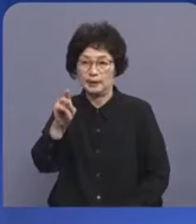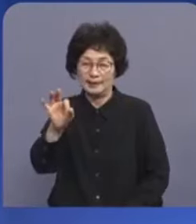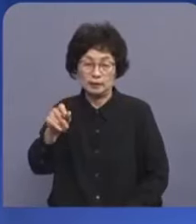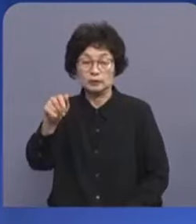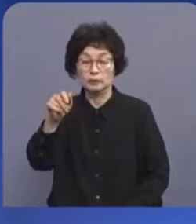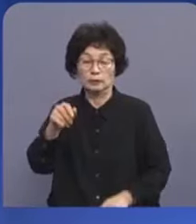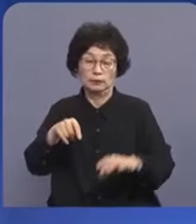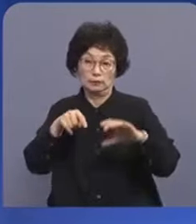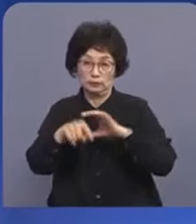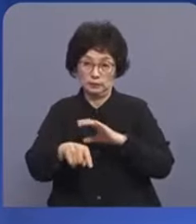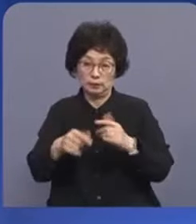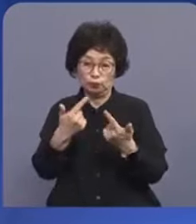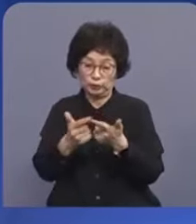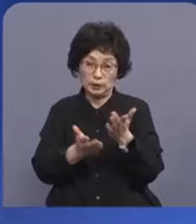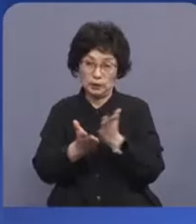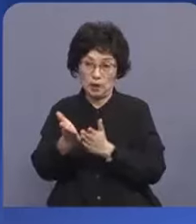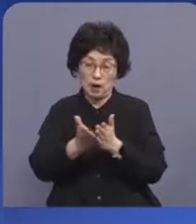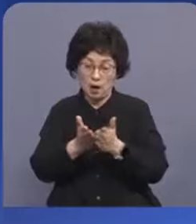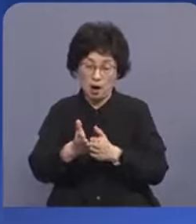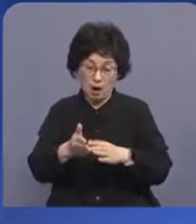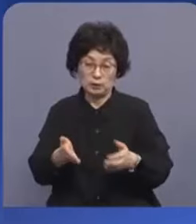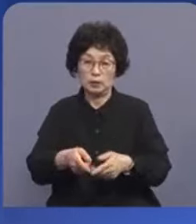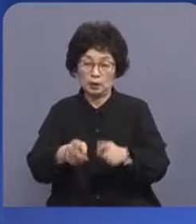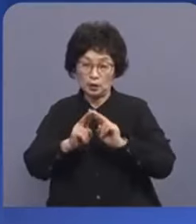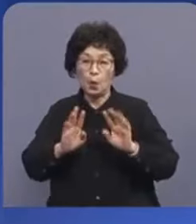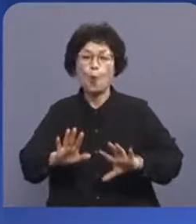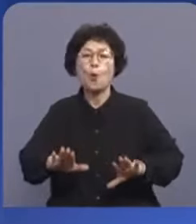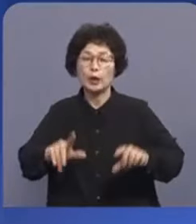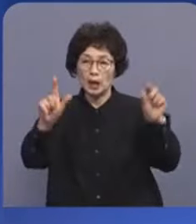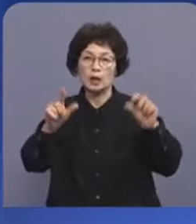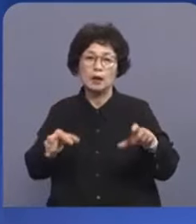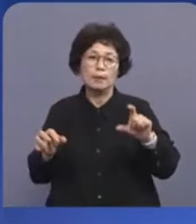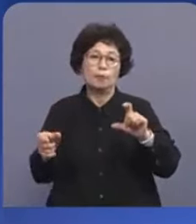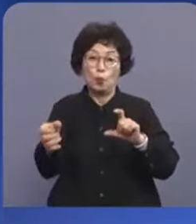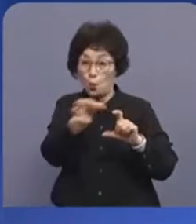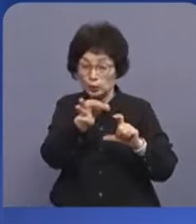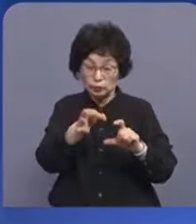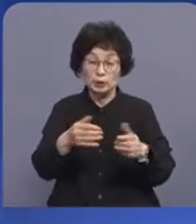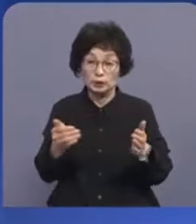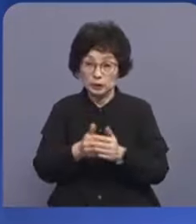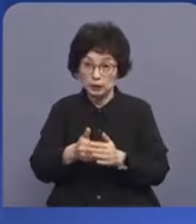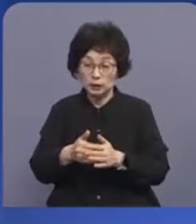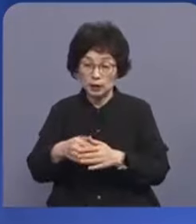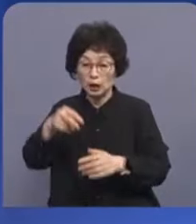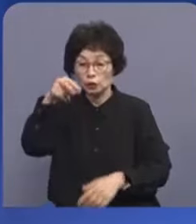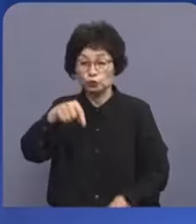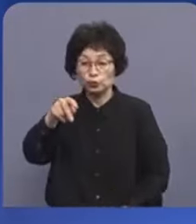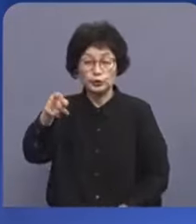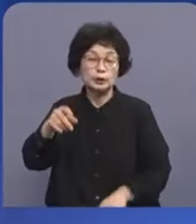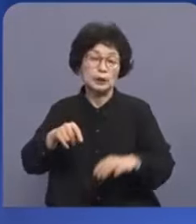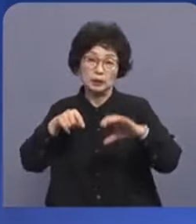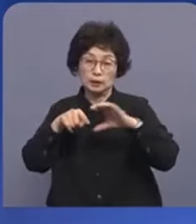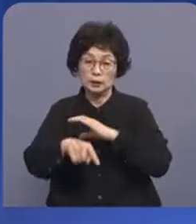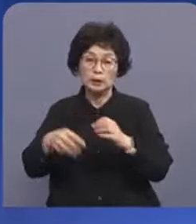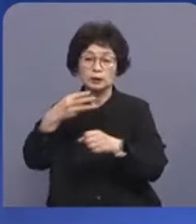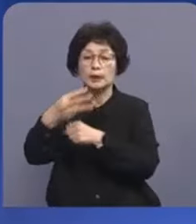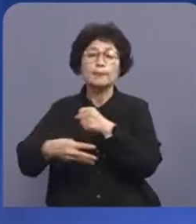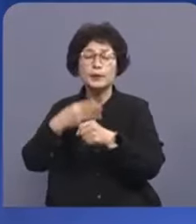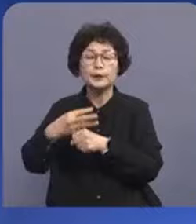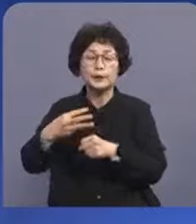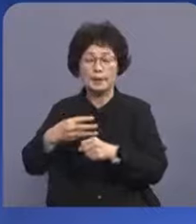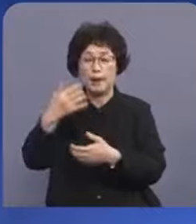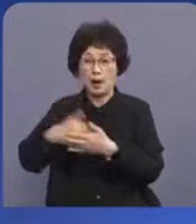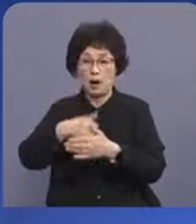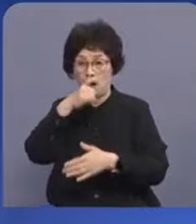대교가 사실상 올해로 보장 보장 기간이 끝나고요 수정 수정산 터널은이 3년 정도 남았습니다이